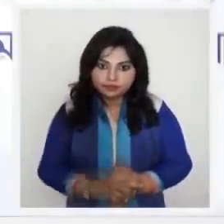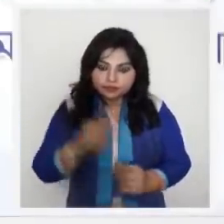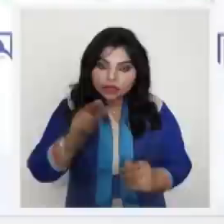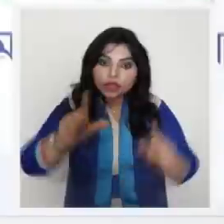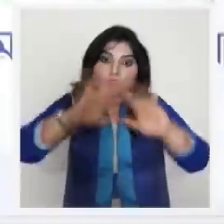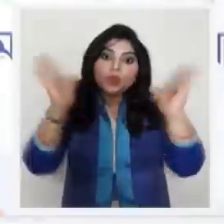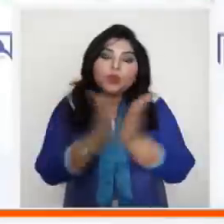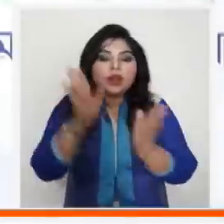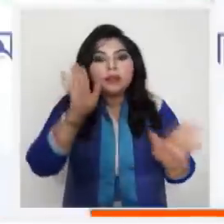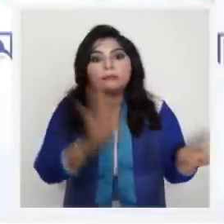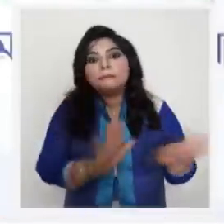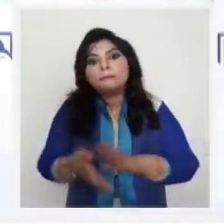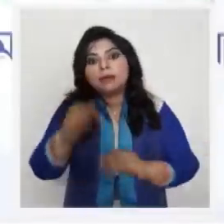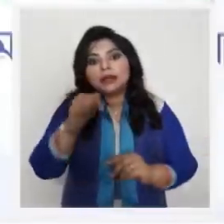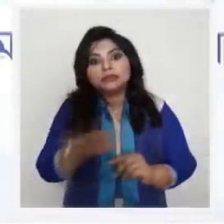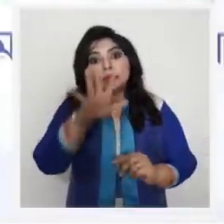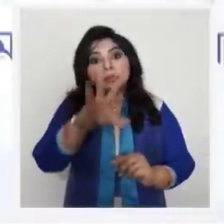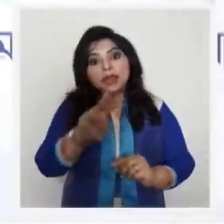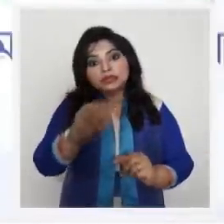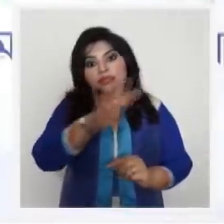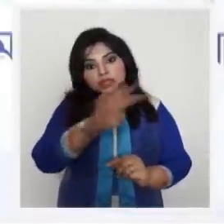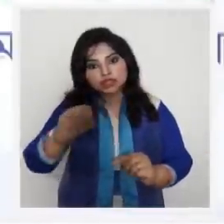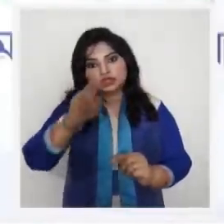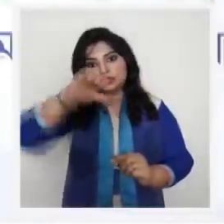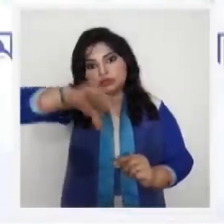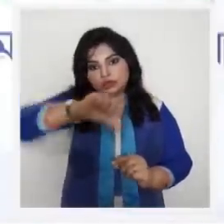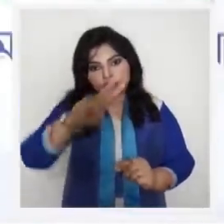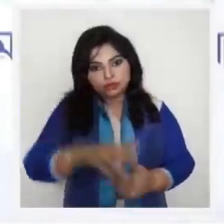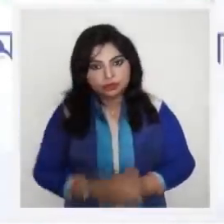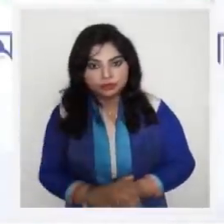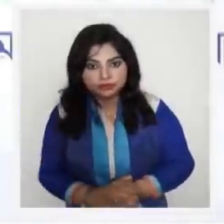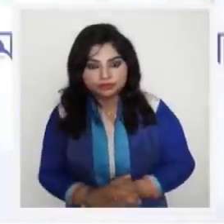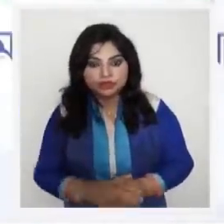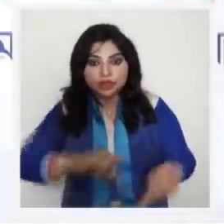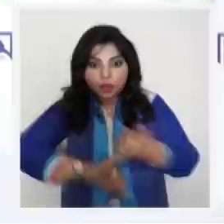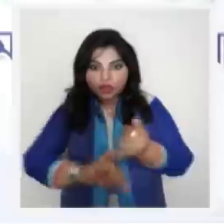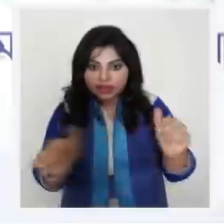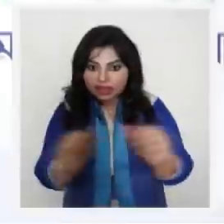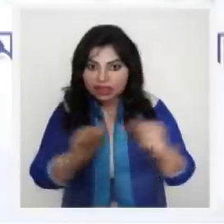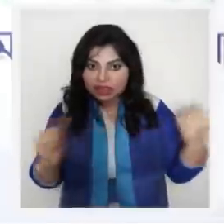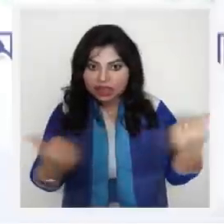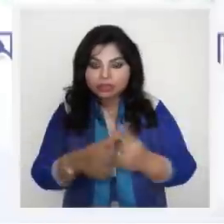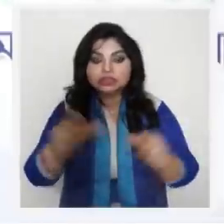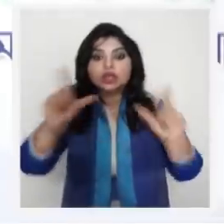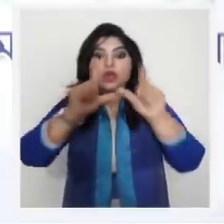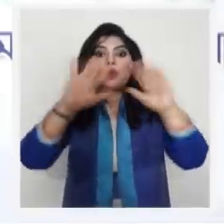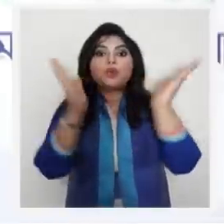82,42,999 জন। সারা বিশ্বে 24 ঘন্টায় মৃত্যুবরণ করেছেন 5,245 জন এবং এ পর্যন্ত